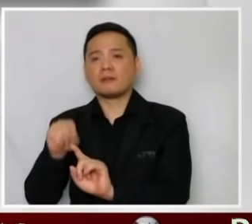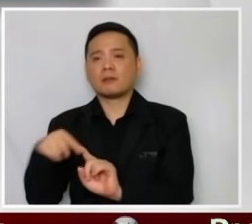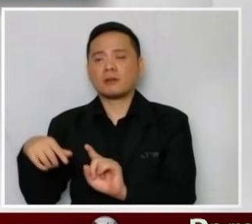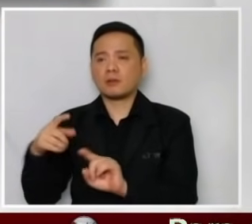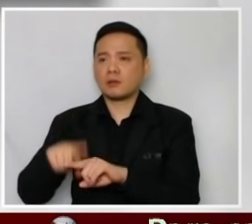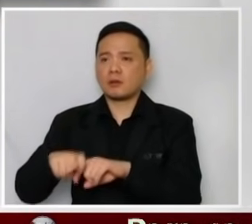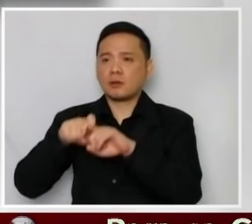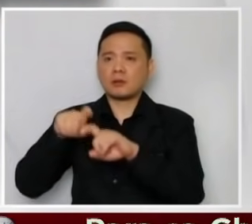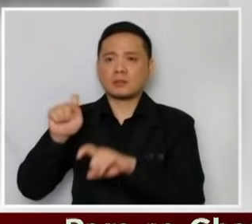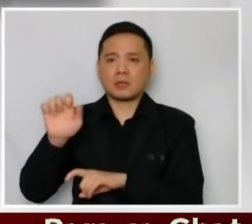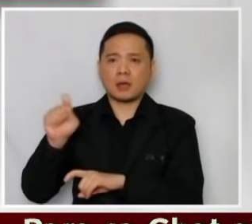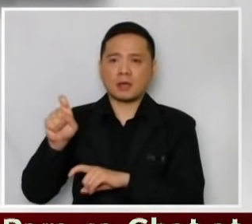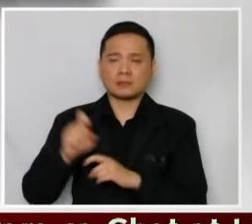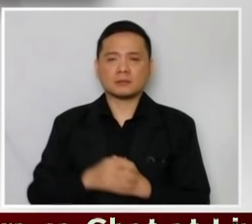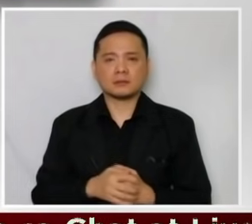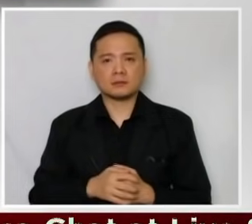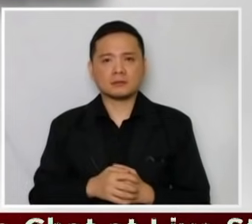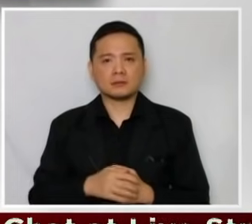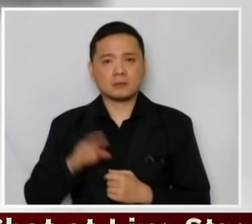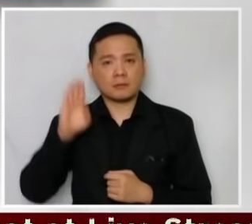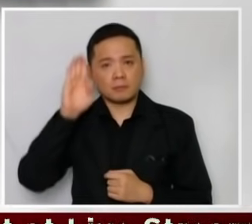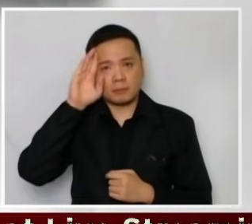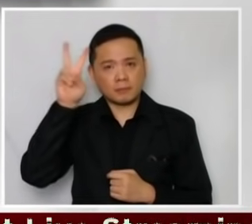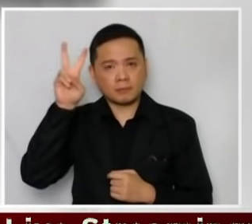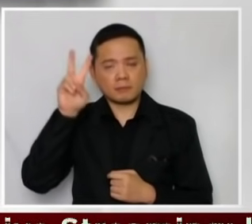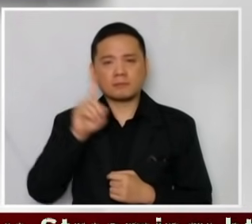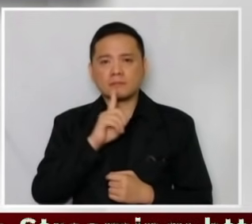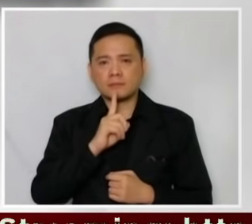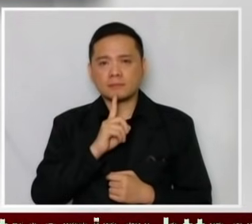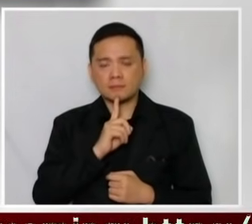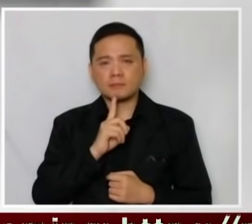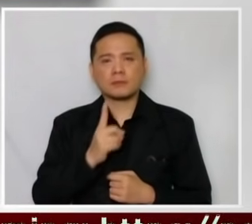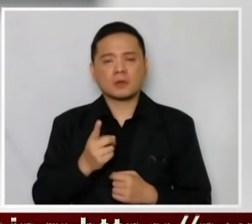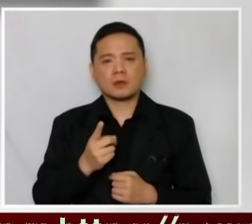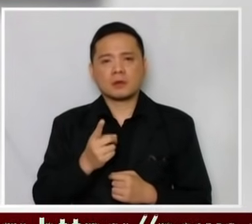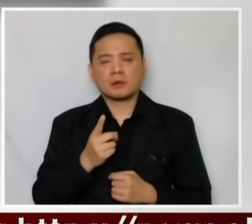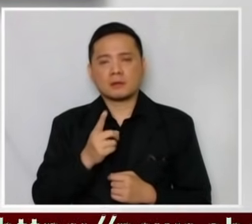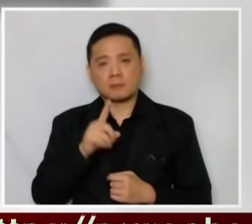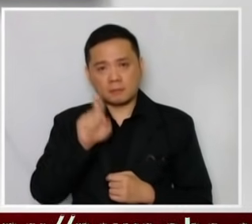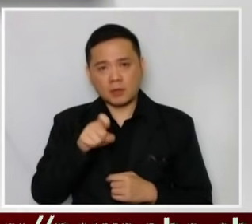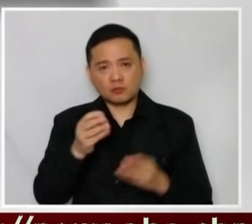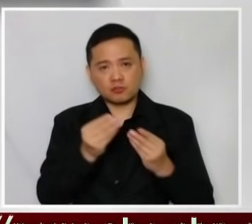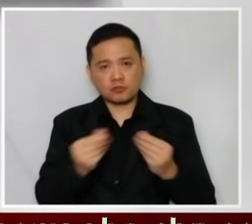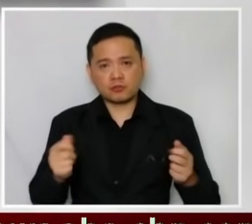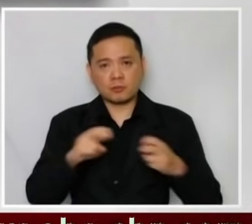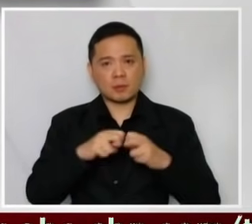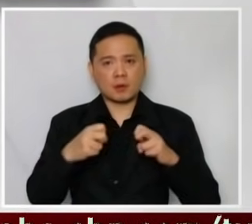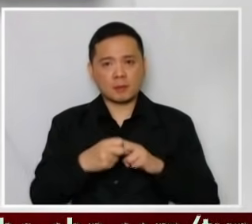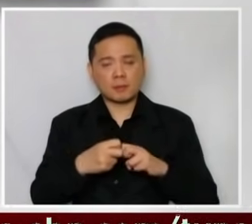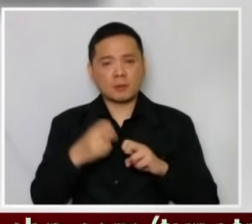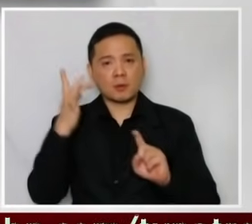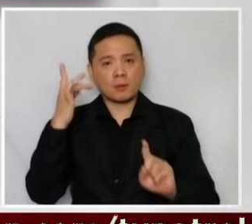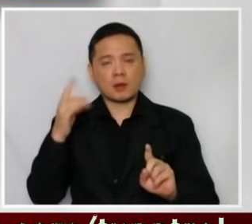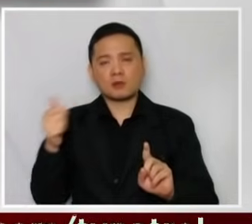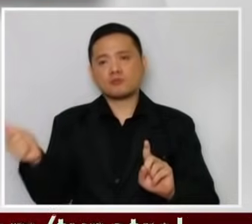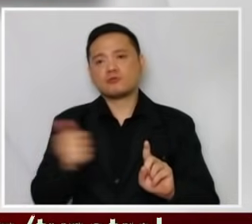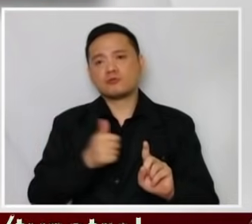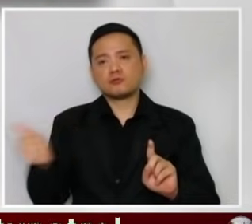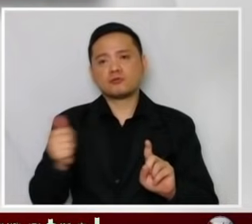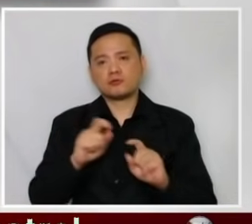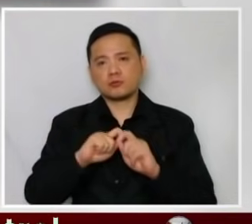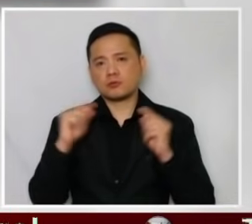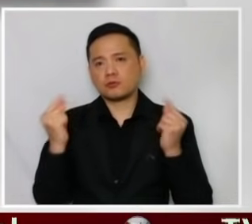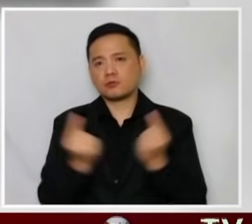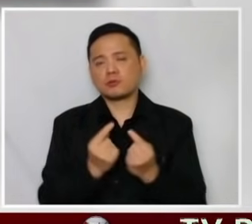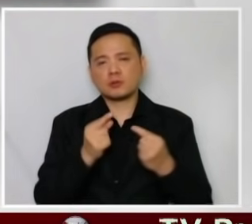kailangang aksyonan agad ang issue dahil malala na ang epektong idinulot sa sektor ng transportasyon na nagdurusa